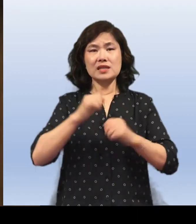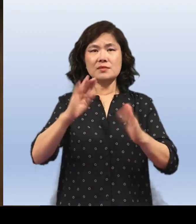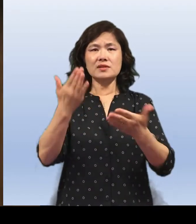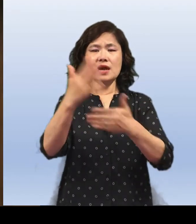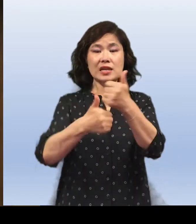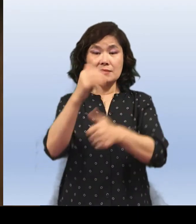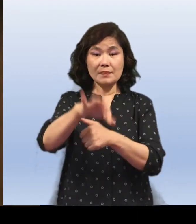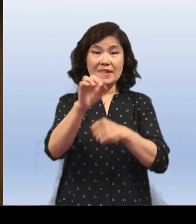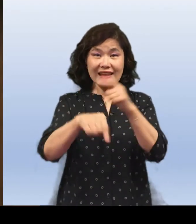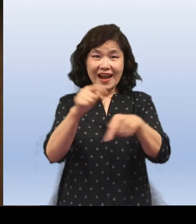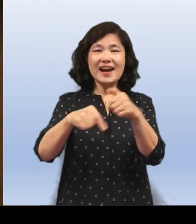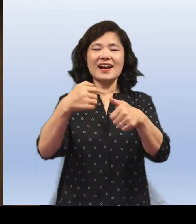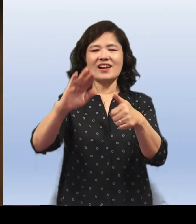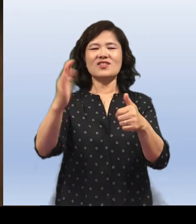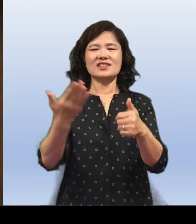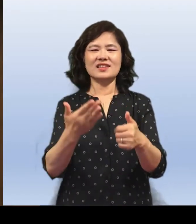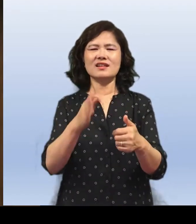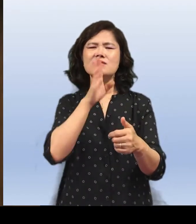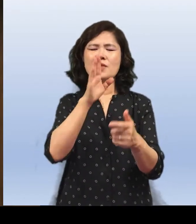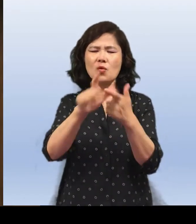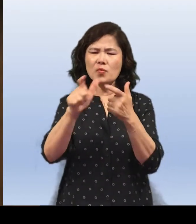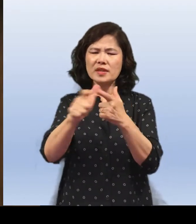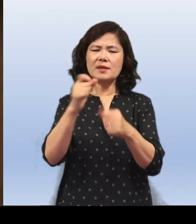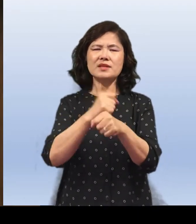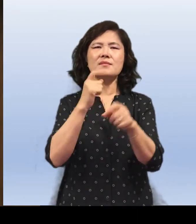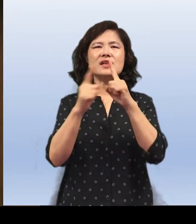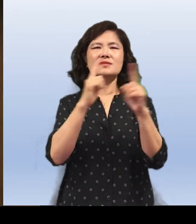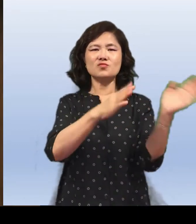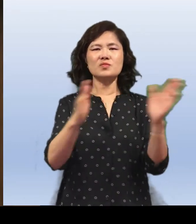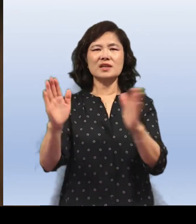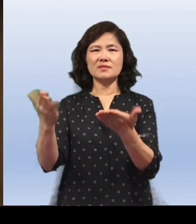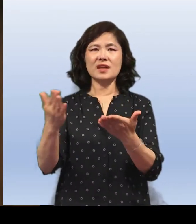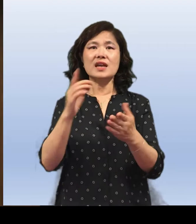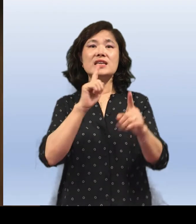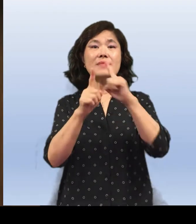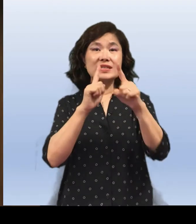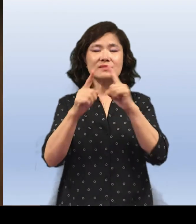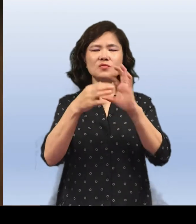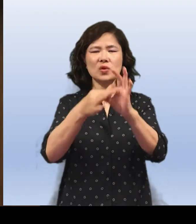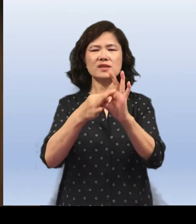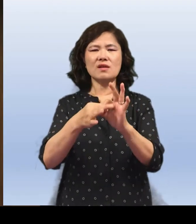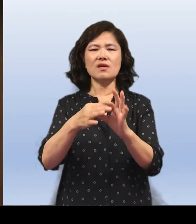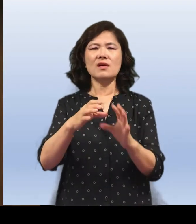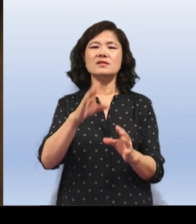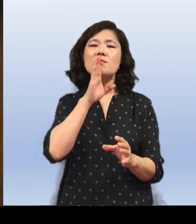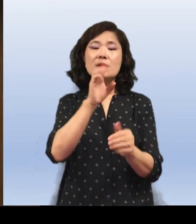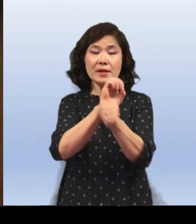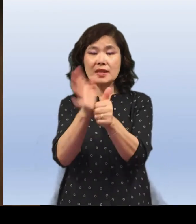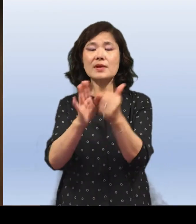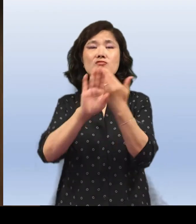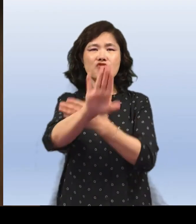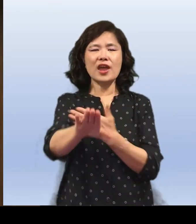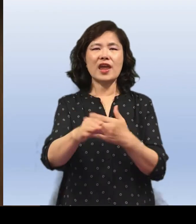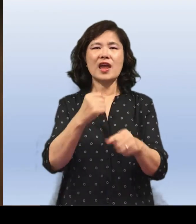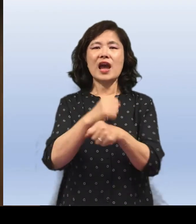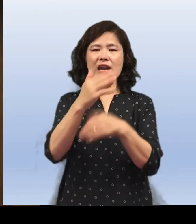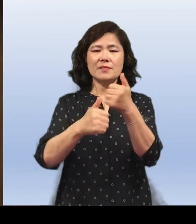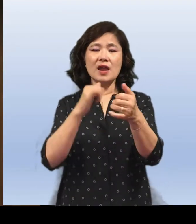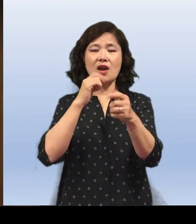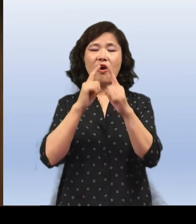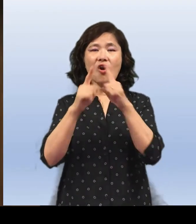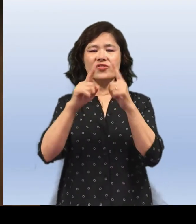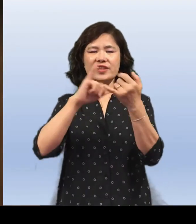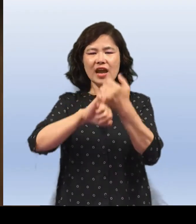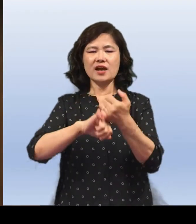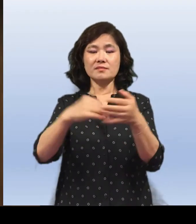앞에 나갈 것인가를 고민하면서 말씀을 준비했습니다. 저는 오늘 이 말씀을 통해서 코로나 팬데믹 이후에 하나님의 언약 백성의